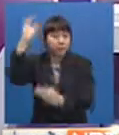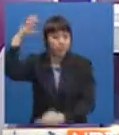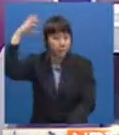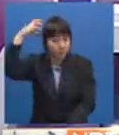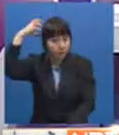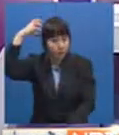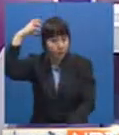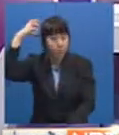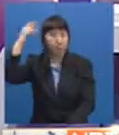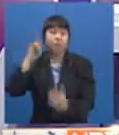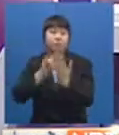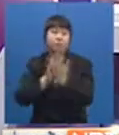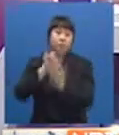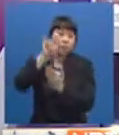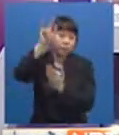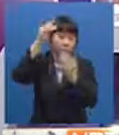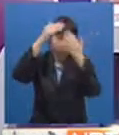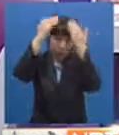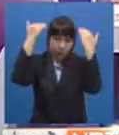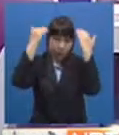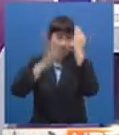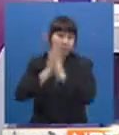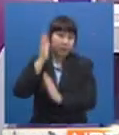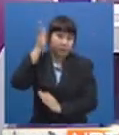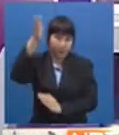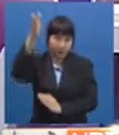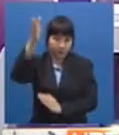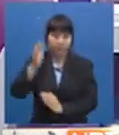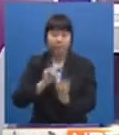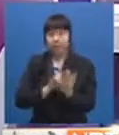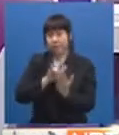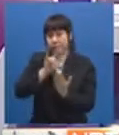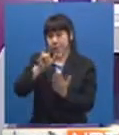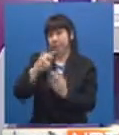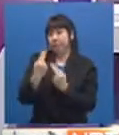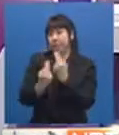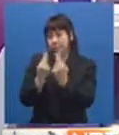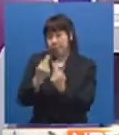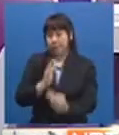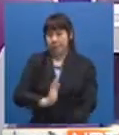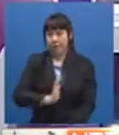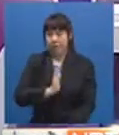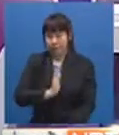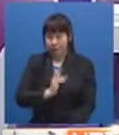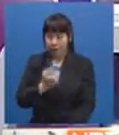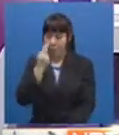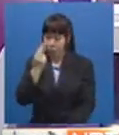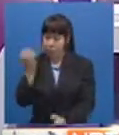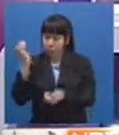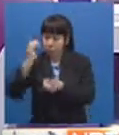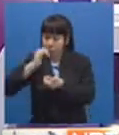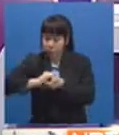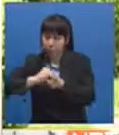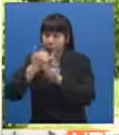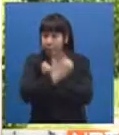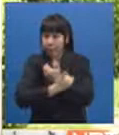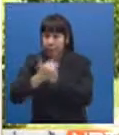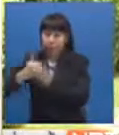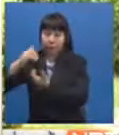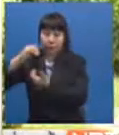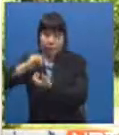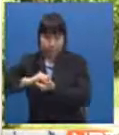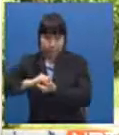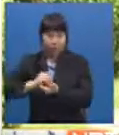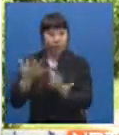ฐสังคมนิยมเวียดนามในช่วงสัปดาห์หน้าเดินทางเยือนอย่างเป็นทางการนะคะเพื่อที่จะติดตามความร่วมมือระหว่างประเทศแล้วก็ร่วมขับ